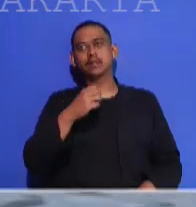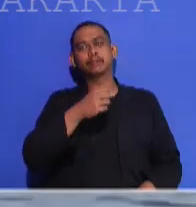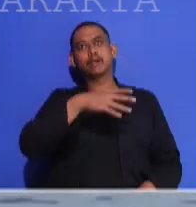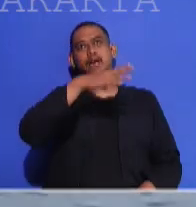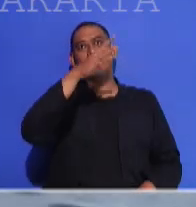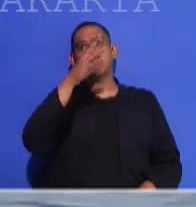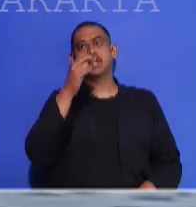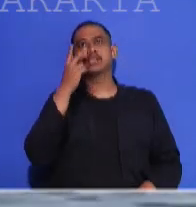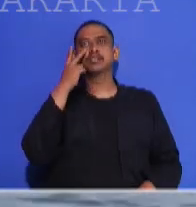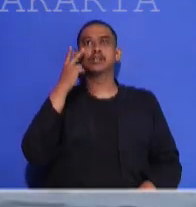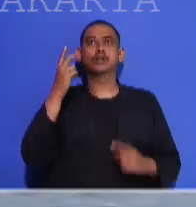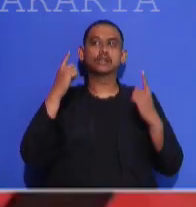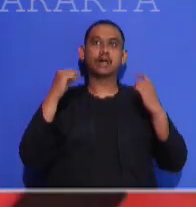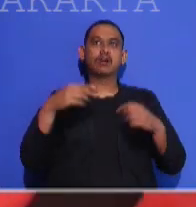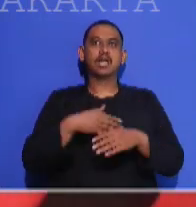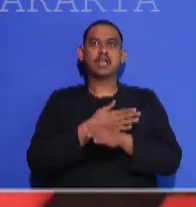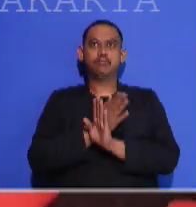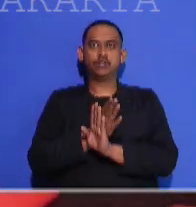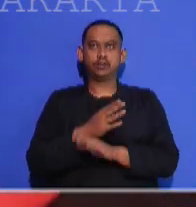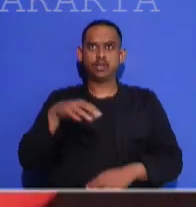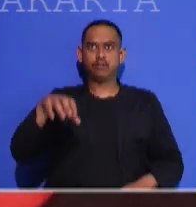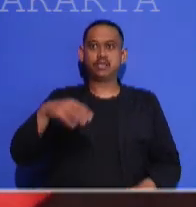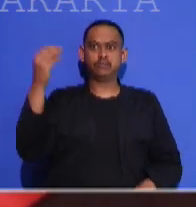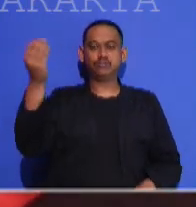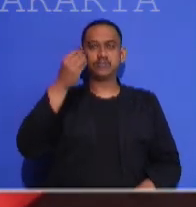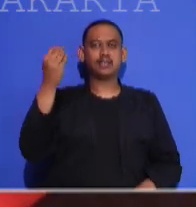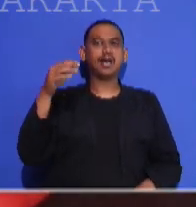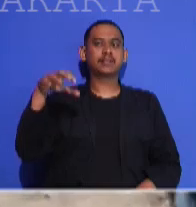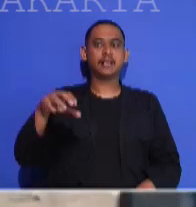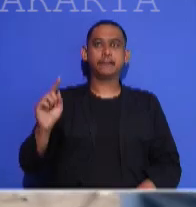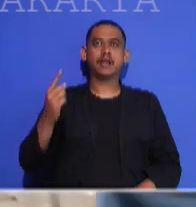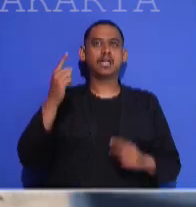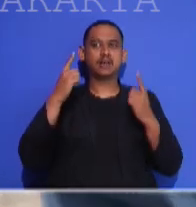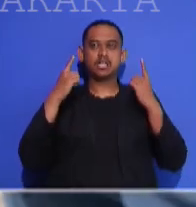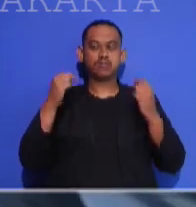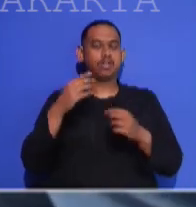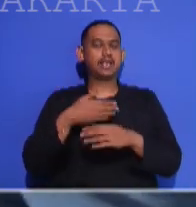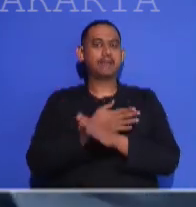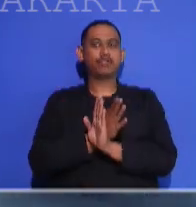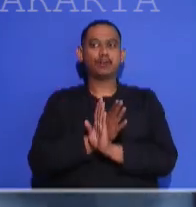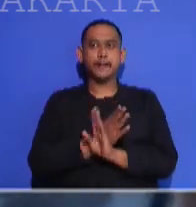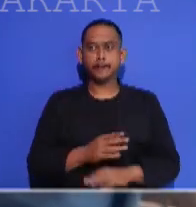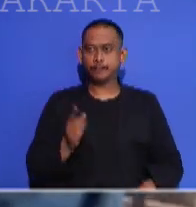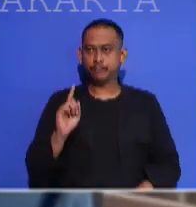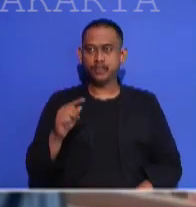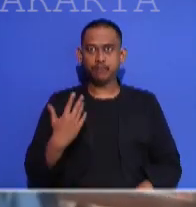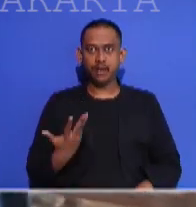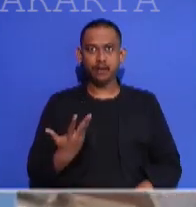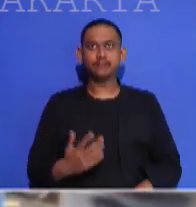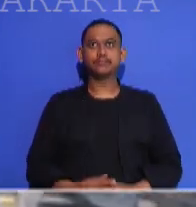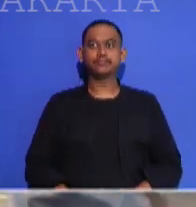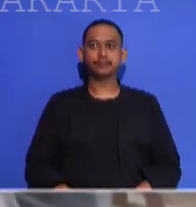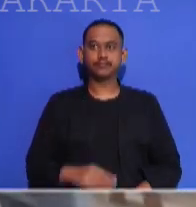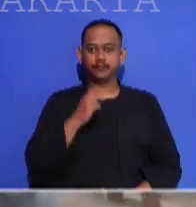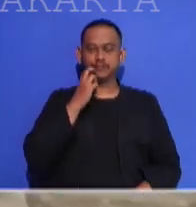Citra negatifnya menjadi salah satu destinasi pariwisata utama di Jawa Timur dengan pendekatan ecotourism yang